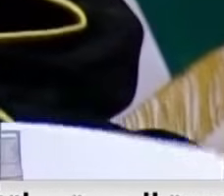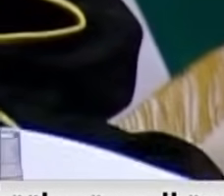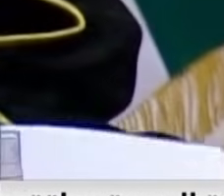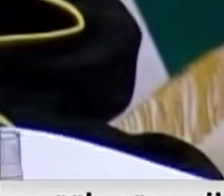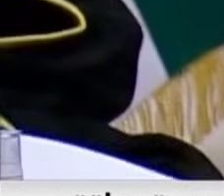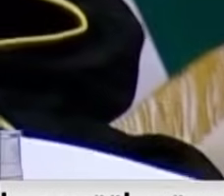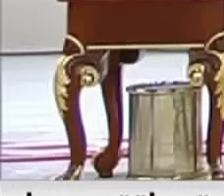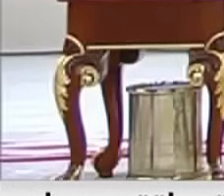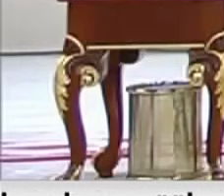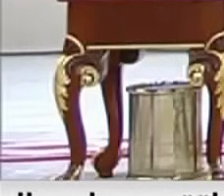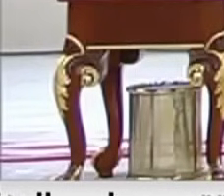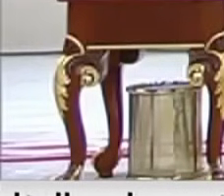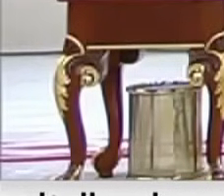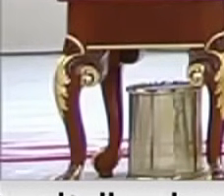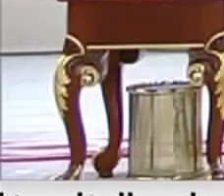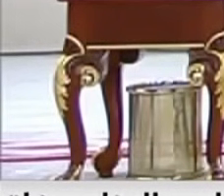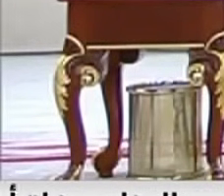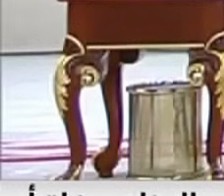الكرام